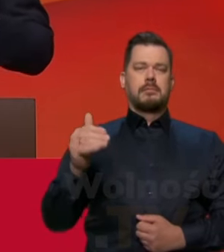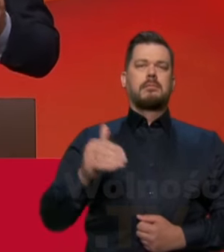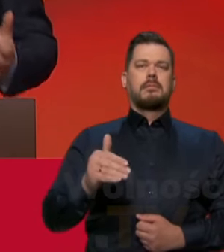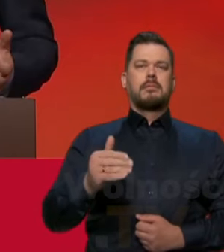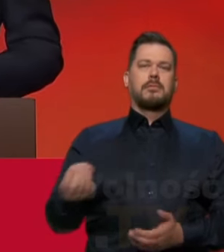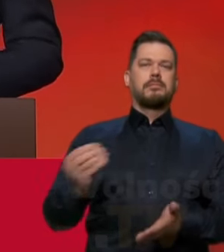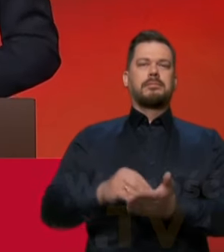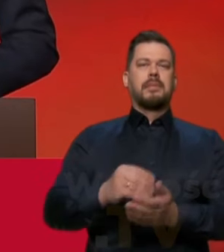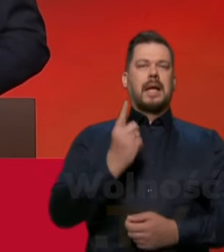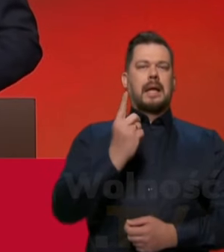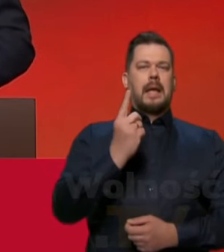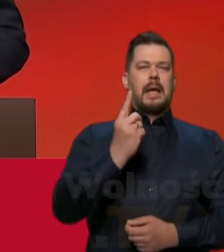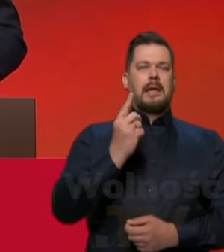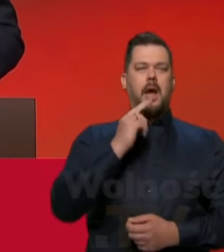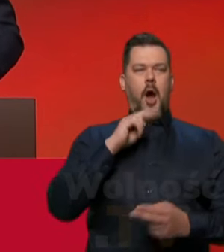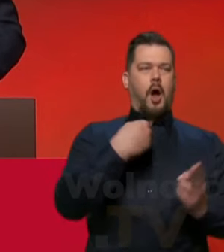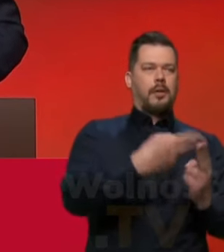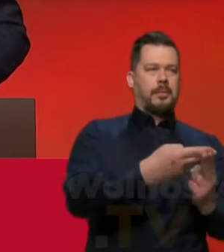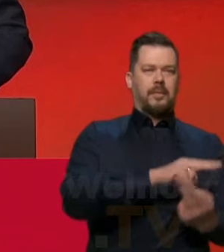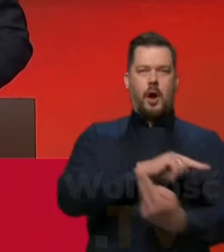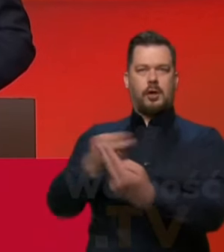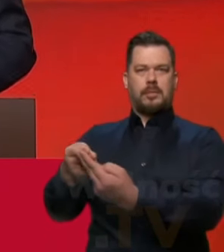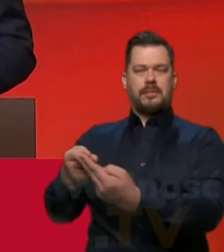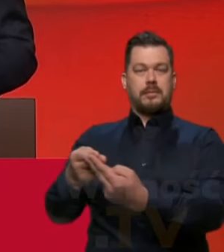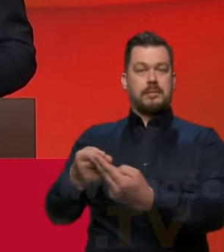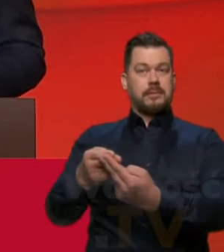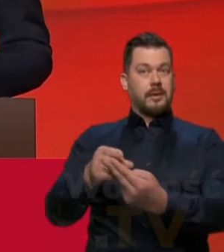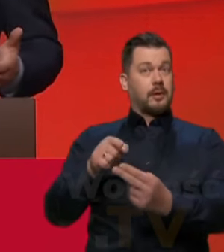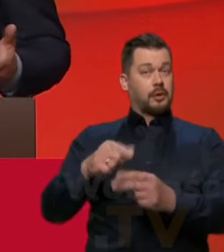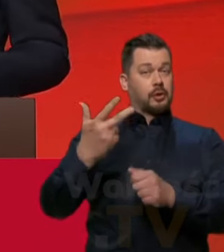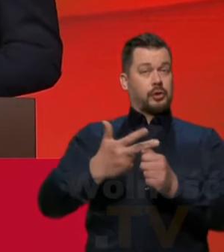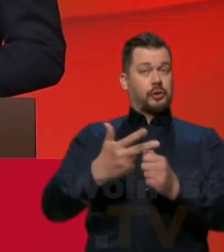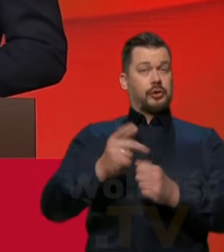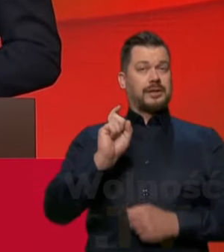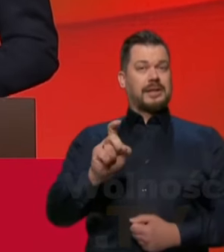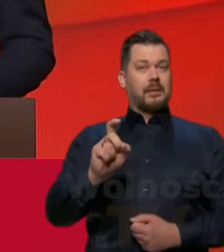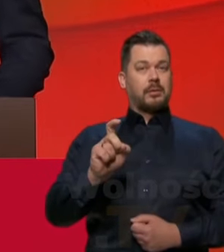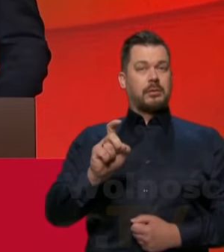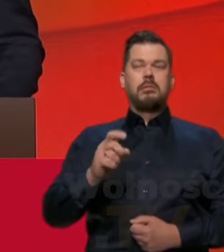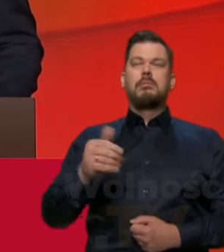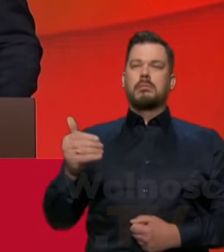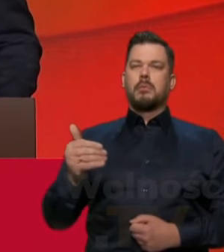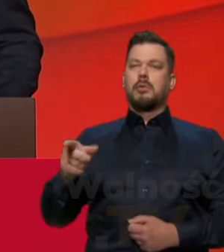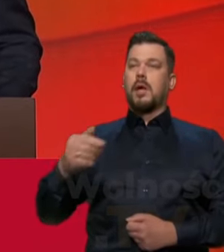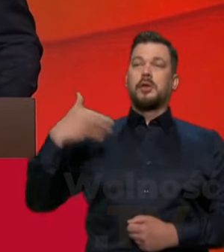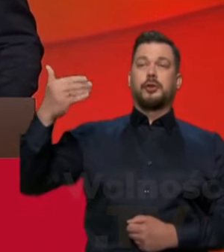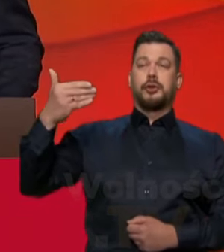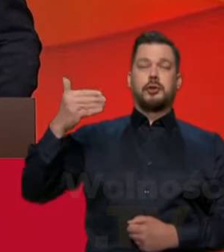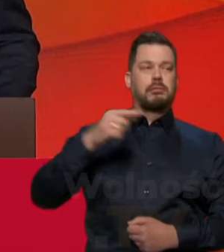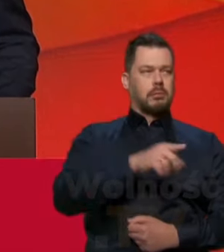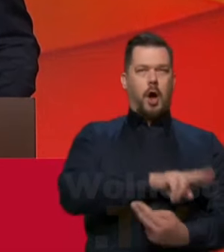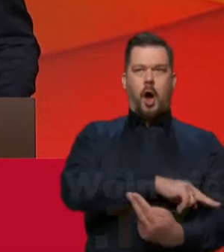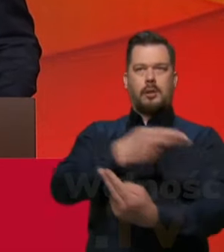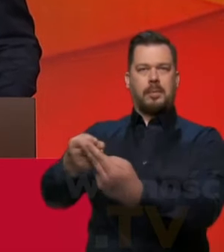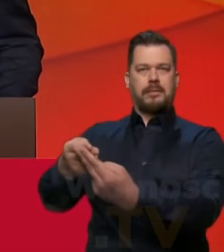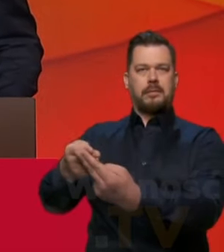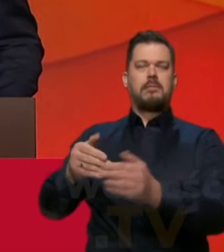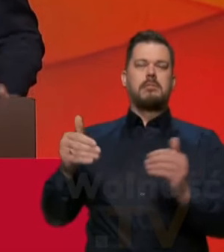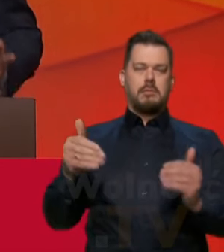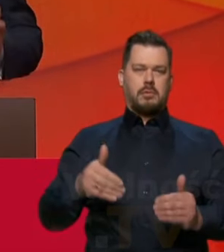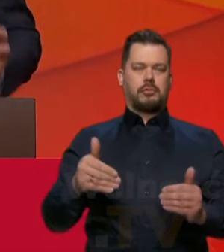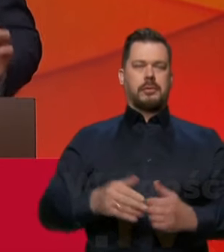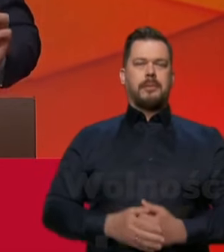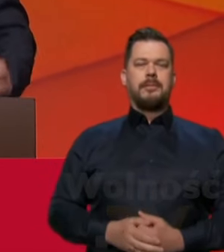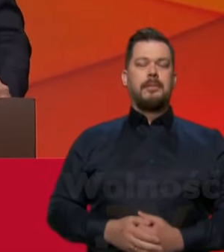również jedną ripostę. To właśnie ten moment, w którym przez 30 sekund może odnieść się do wypowiedzi swojego